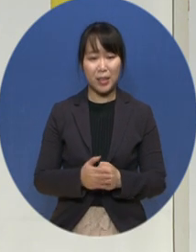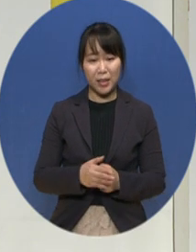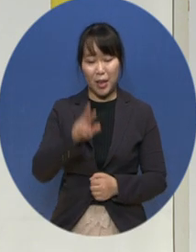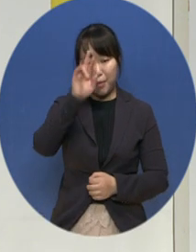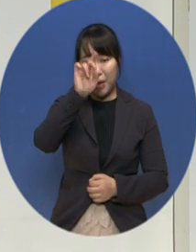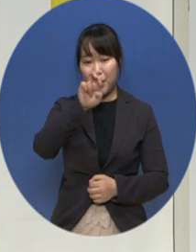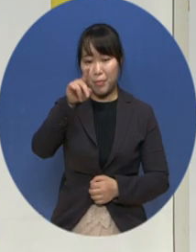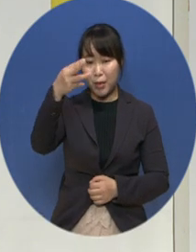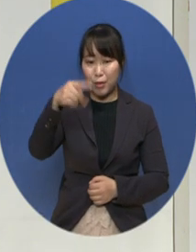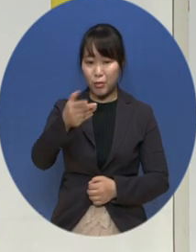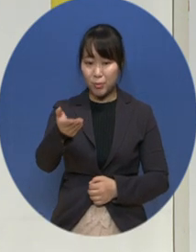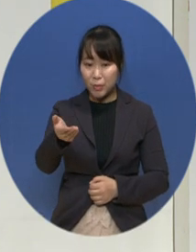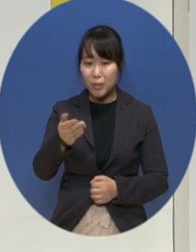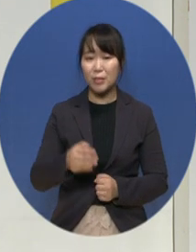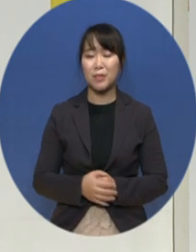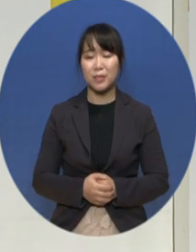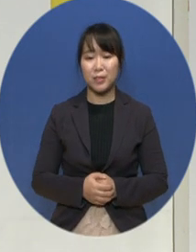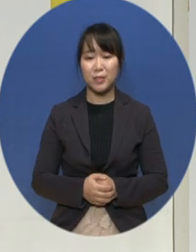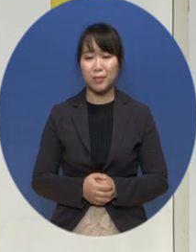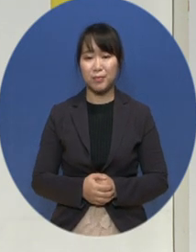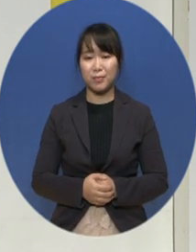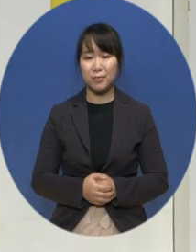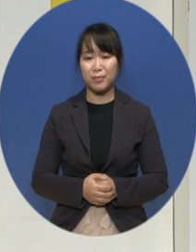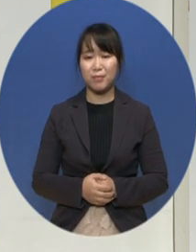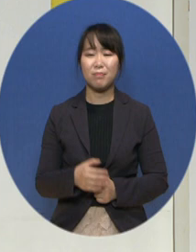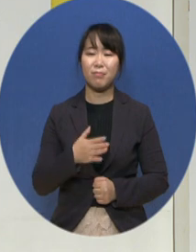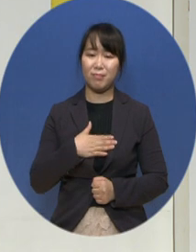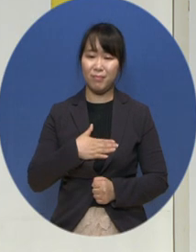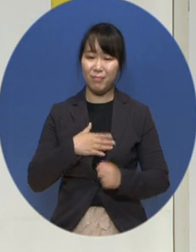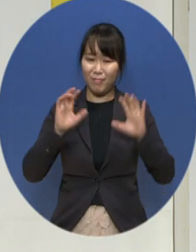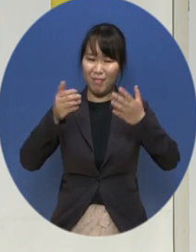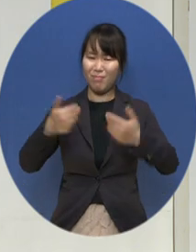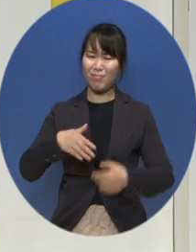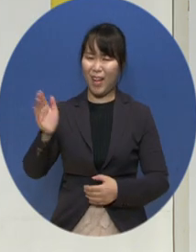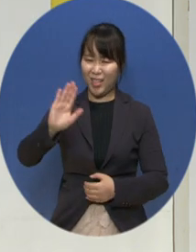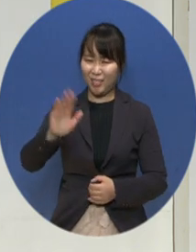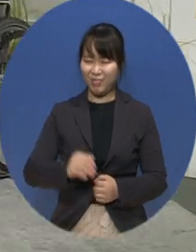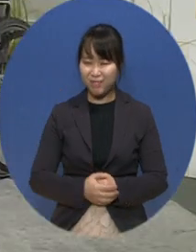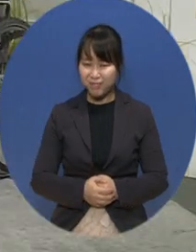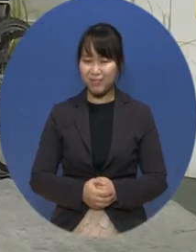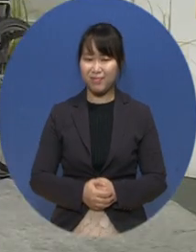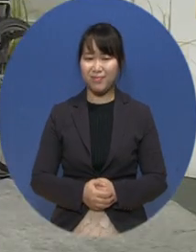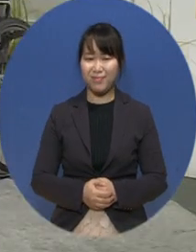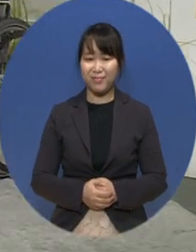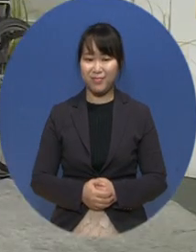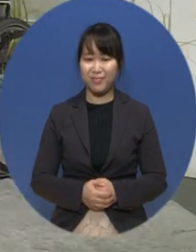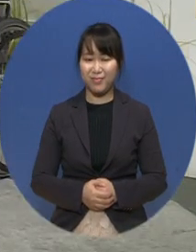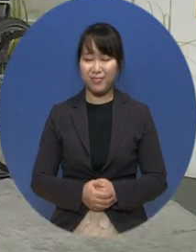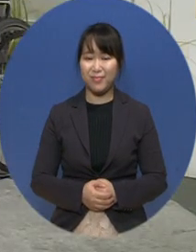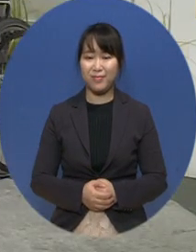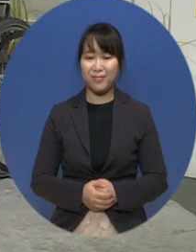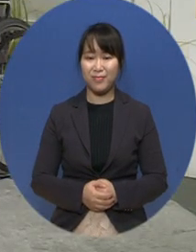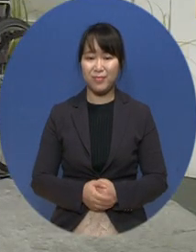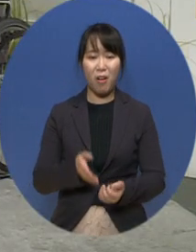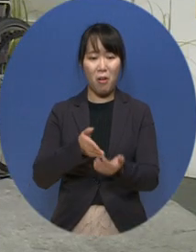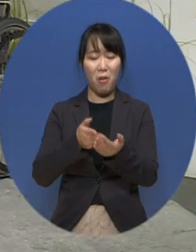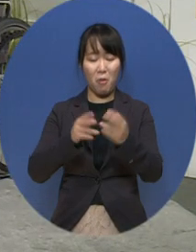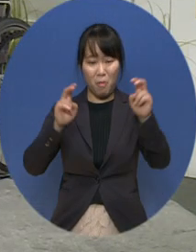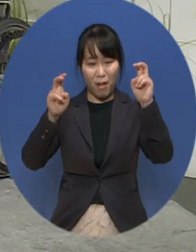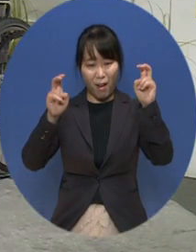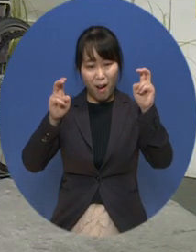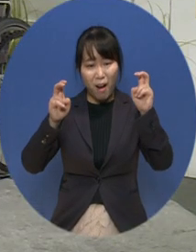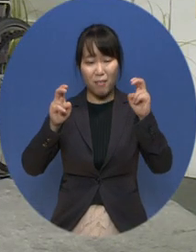마루리 인데 사장님은 4 전 대부분 안 해줬어 아아아 돼서 합니다 앞 언론사